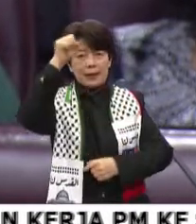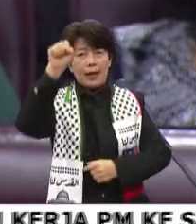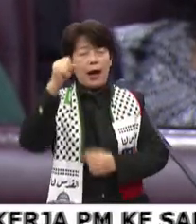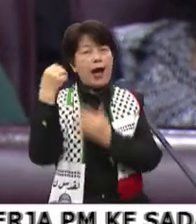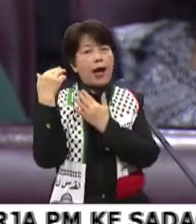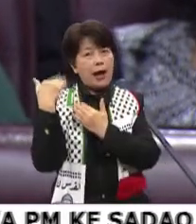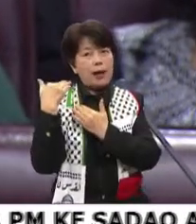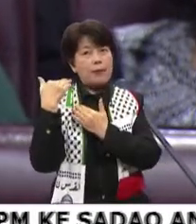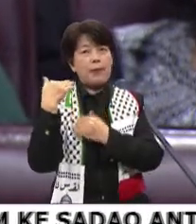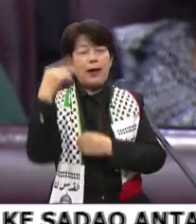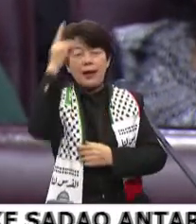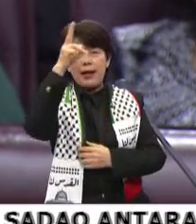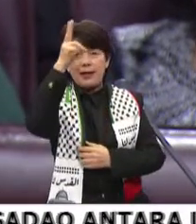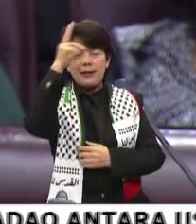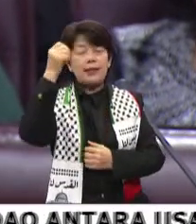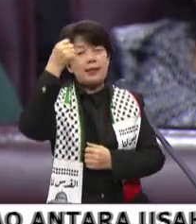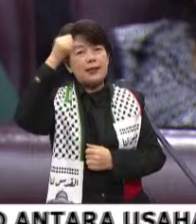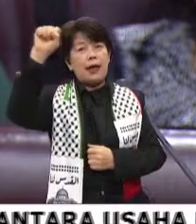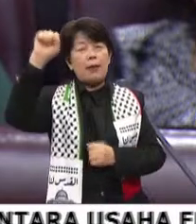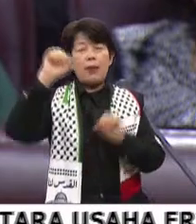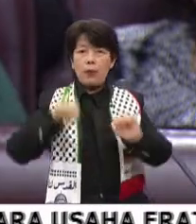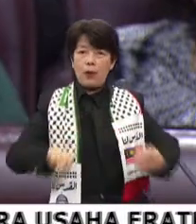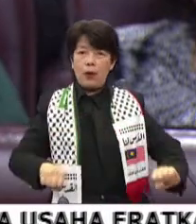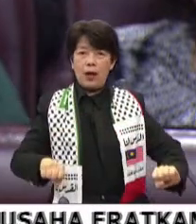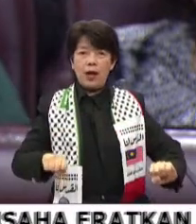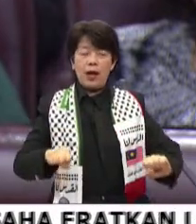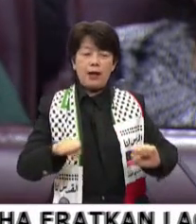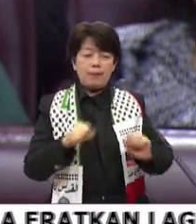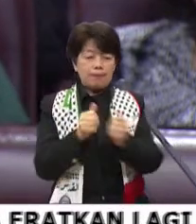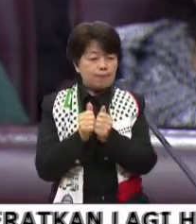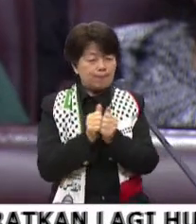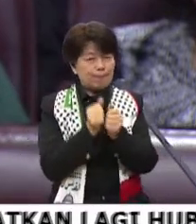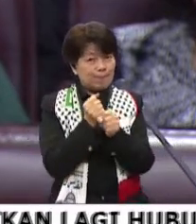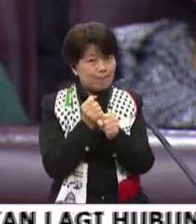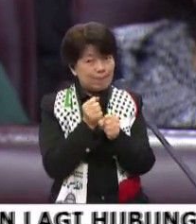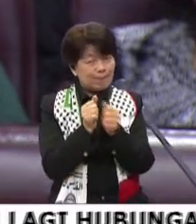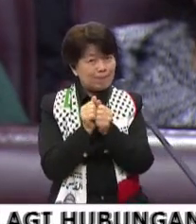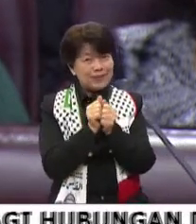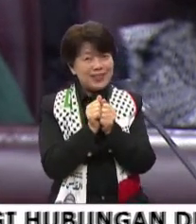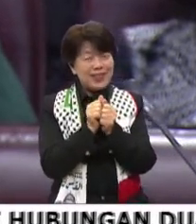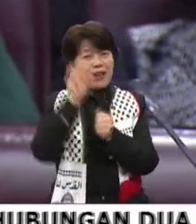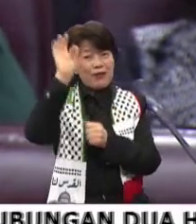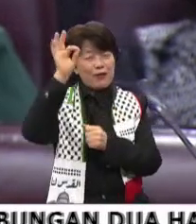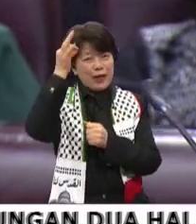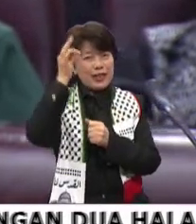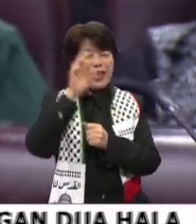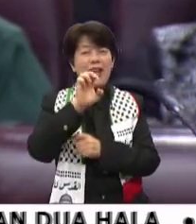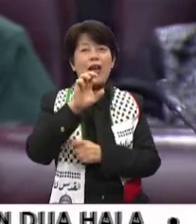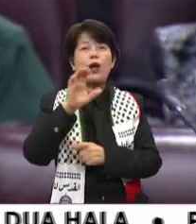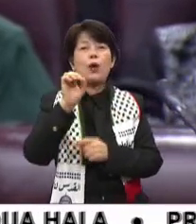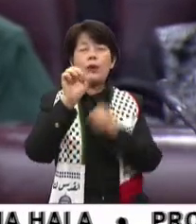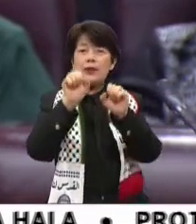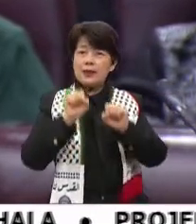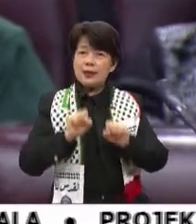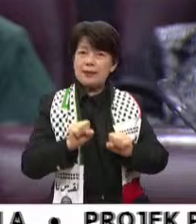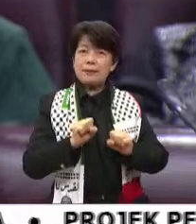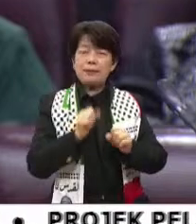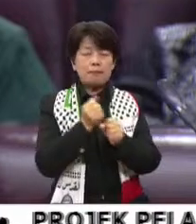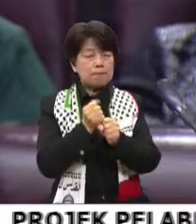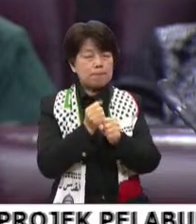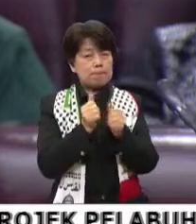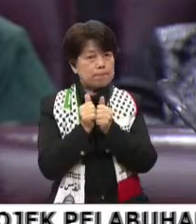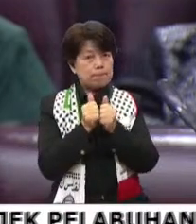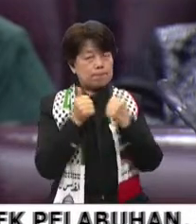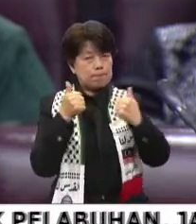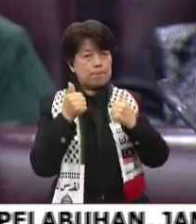kerajaan Sabah akan dapat bekerjasama dengan Federal untuk memenuhi ekosistem-ekosistem pelabuh ini dan sebagai